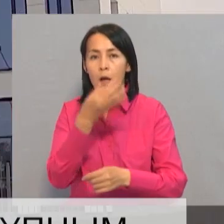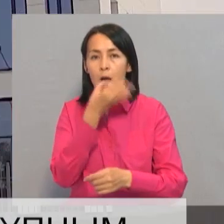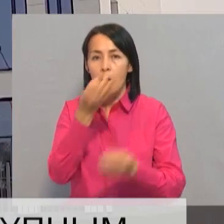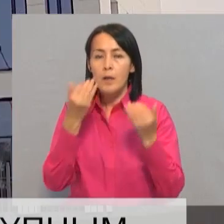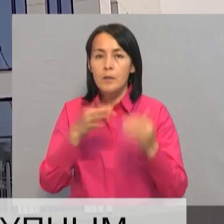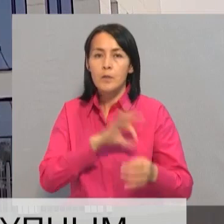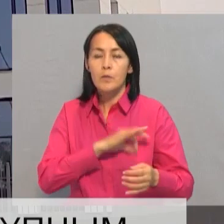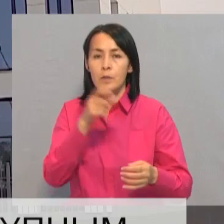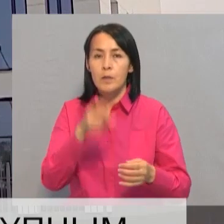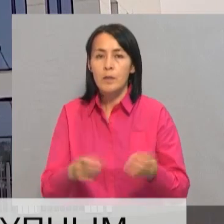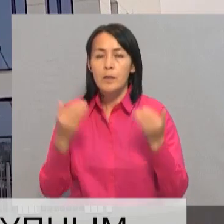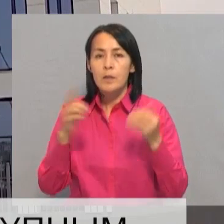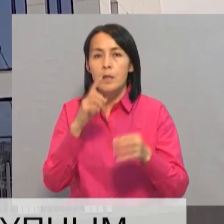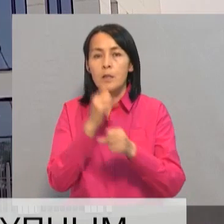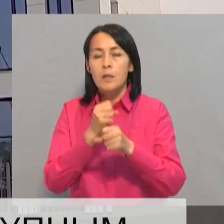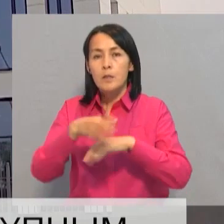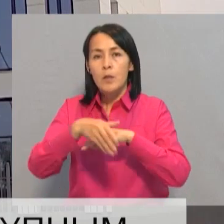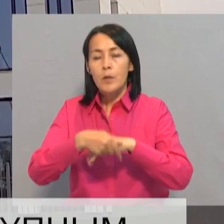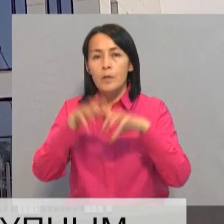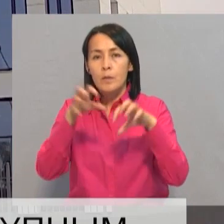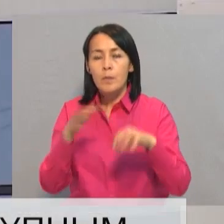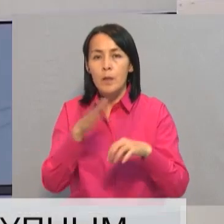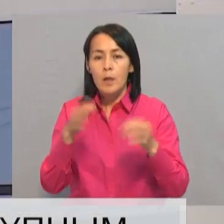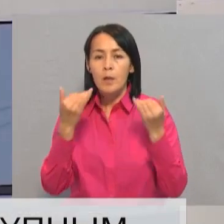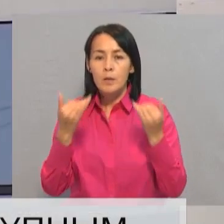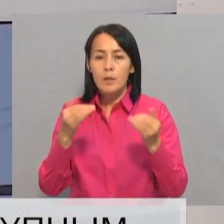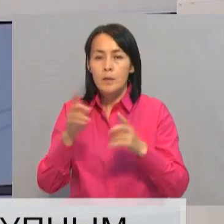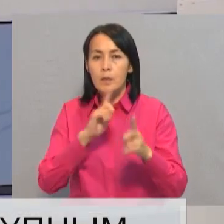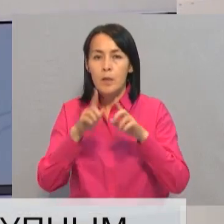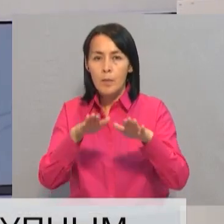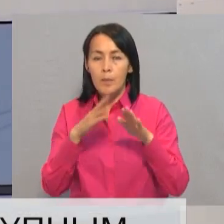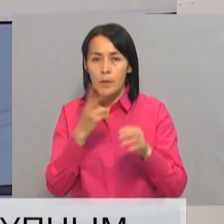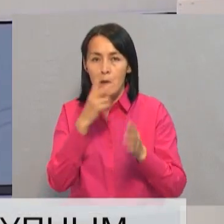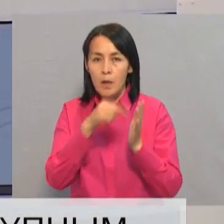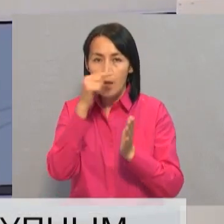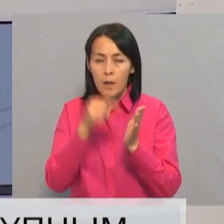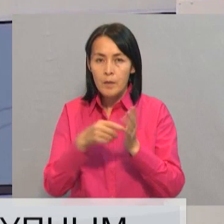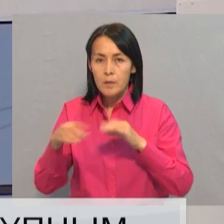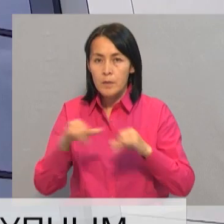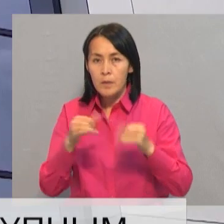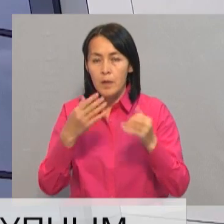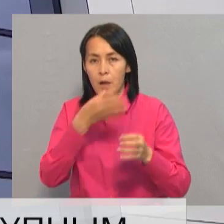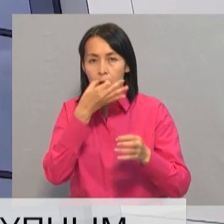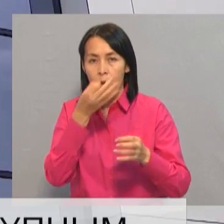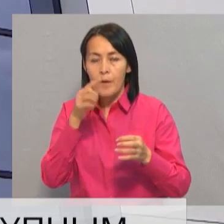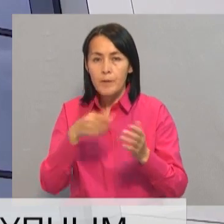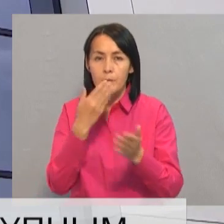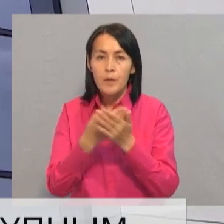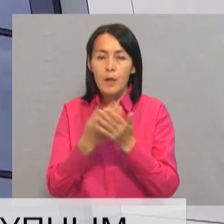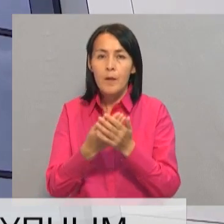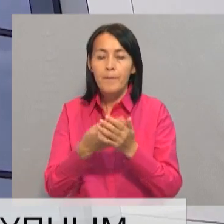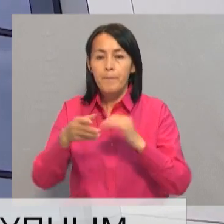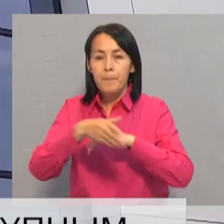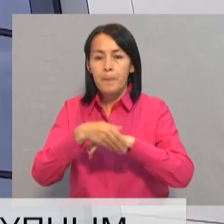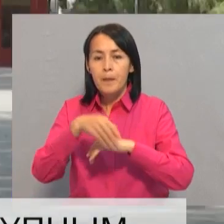ответственность юридических лиц за совершение коррупционных правонарушений. Также в парламенте рассматривается вопрос криминализации обещания и предложения